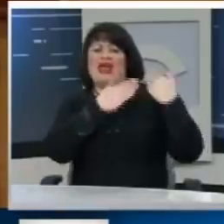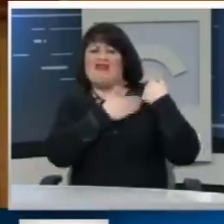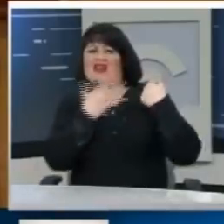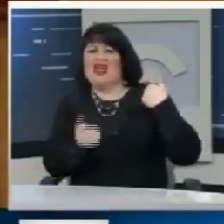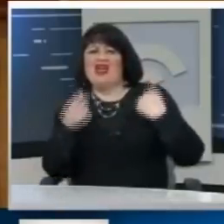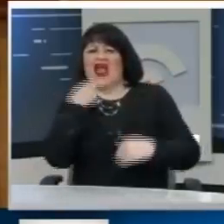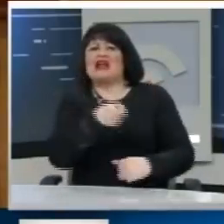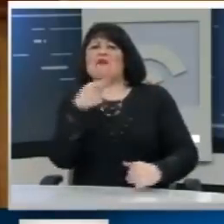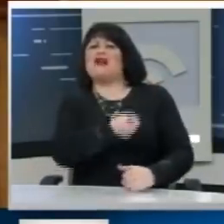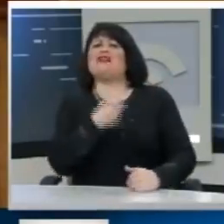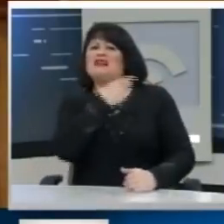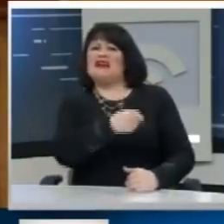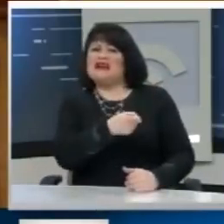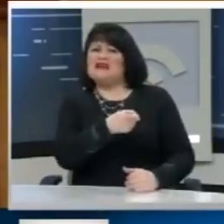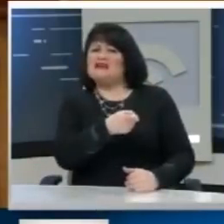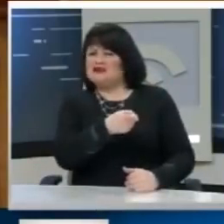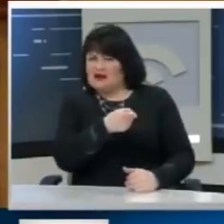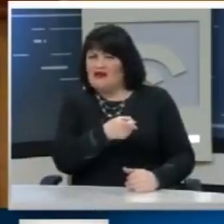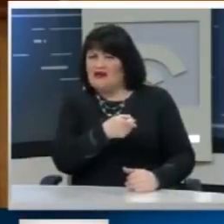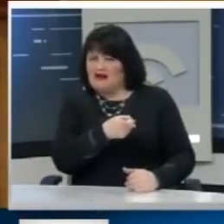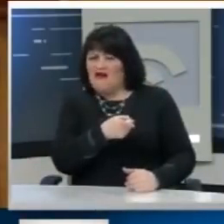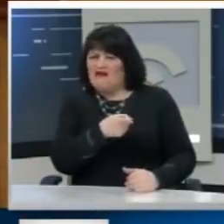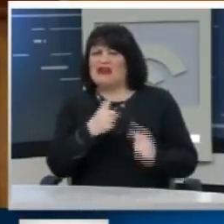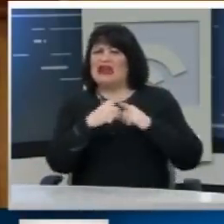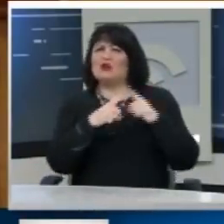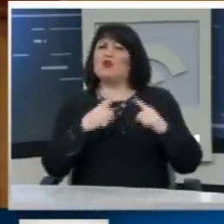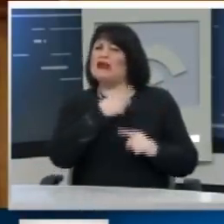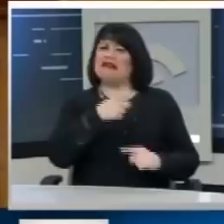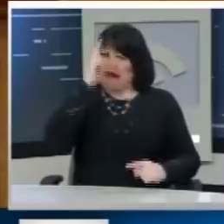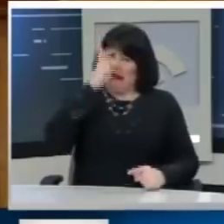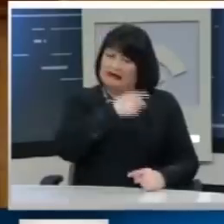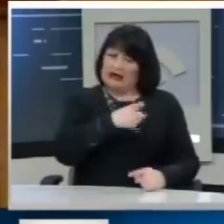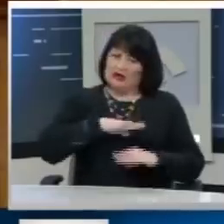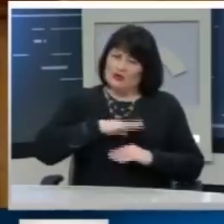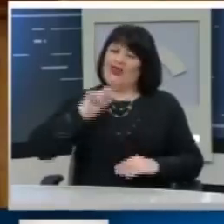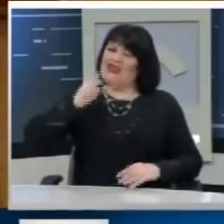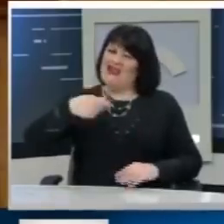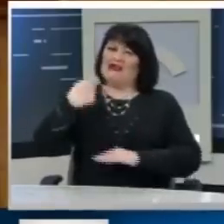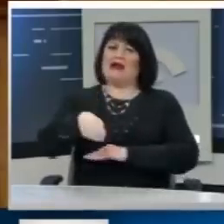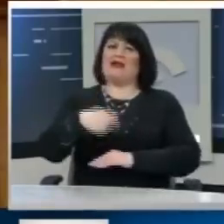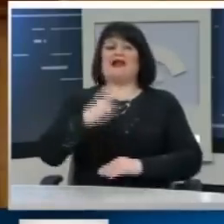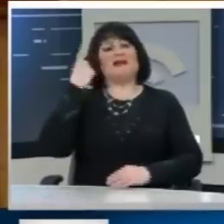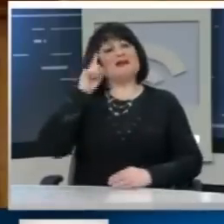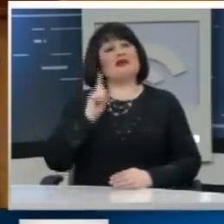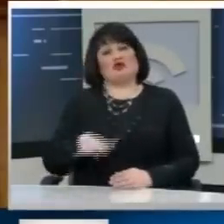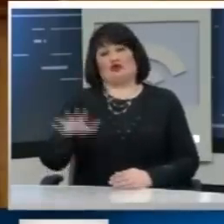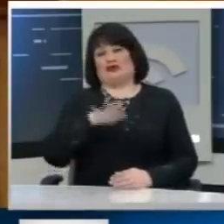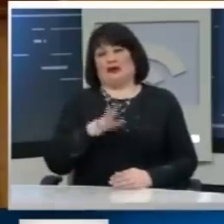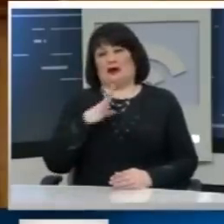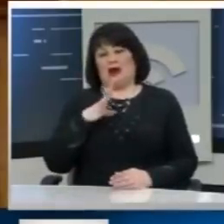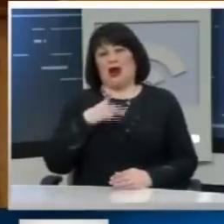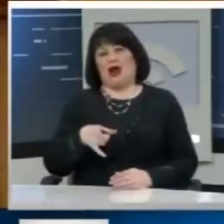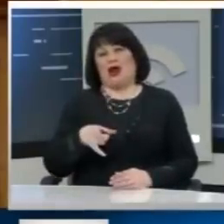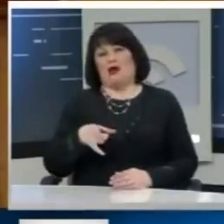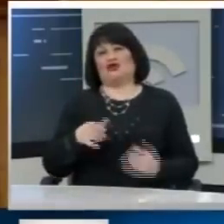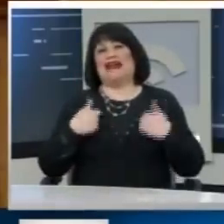οι εγκληματίες των SS και του Χιτλερικού στρατού. Έγινε και δεύτερη, που δεν τη γνωρίζει ο κόσμος,